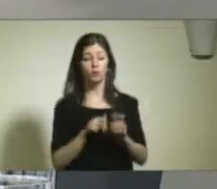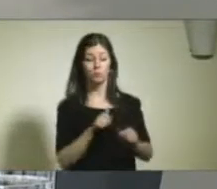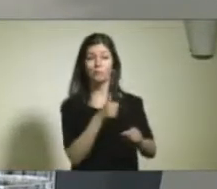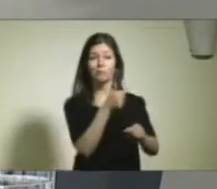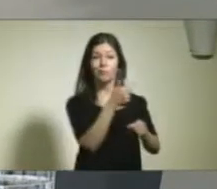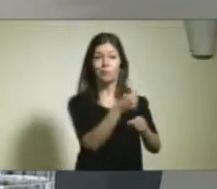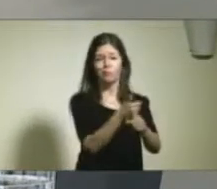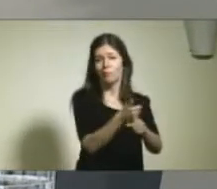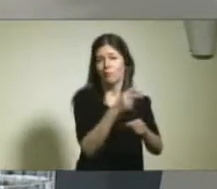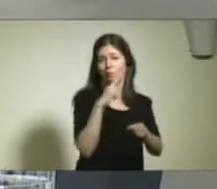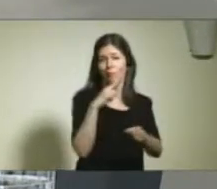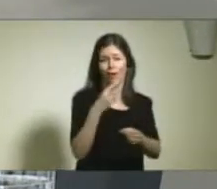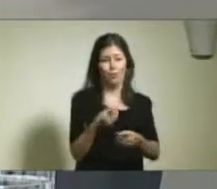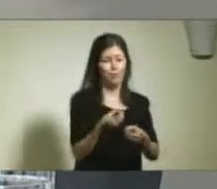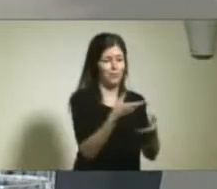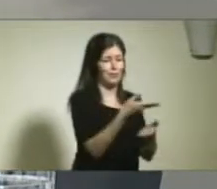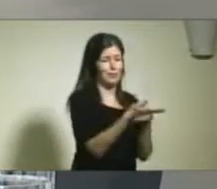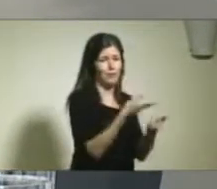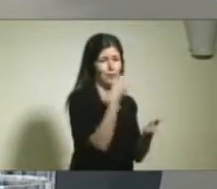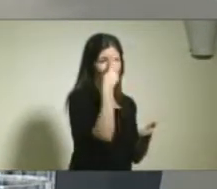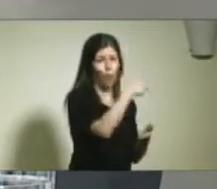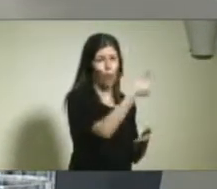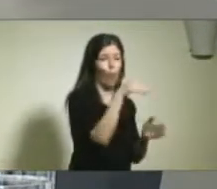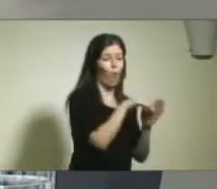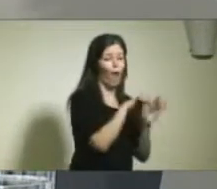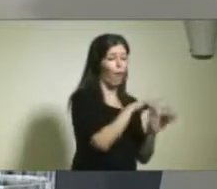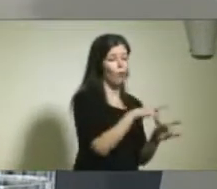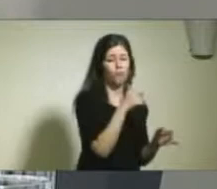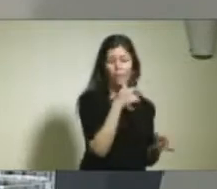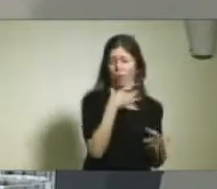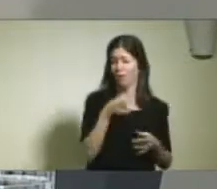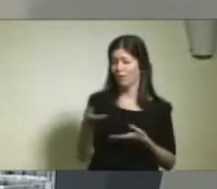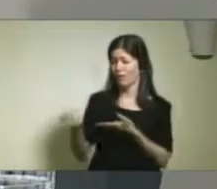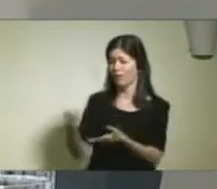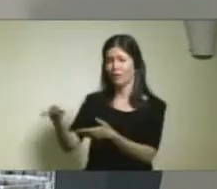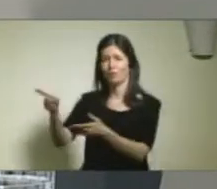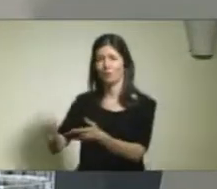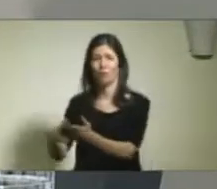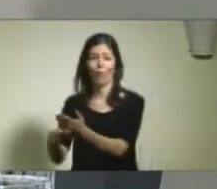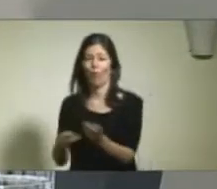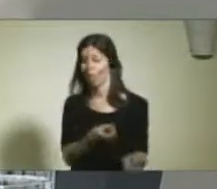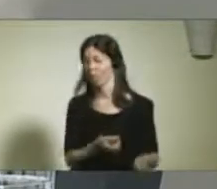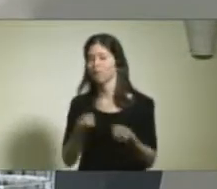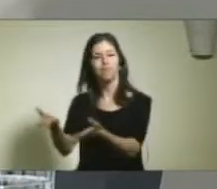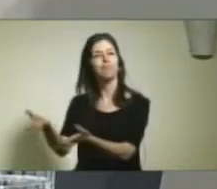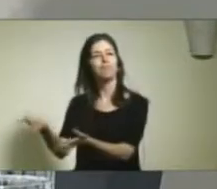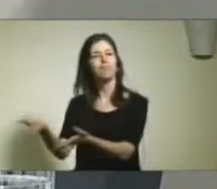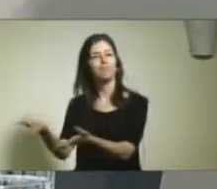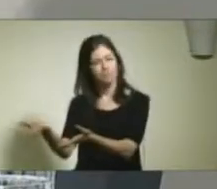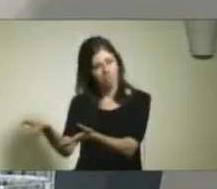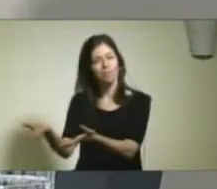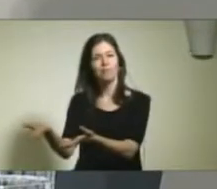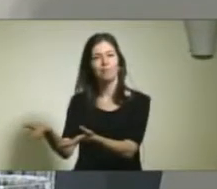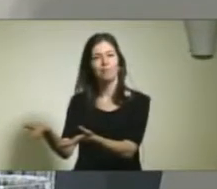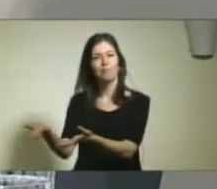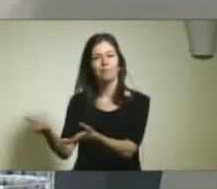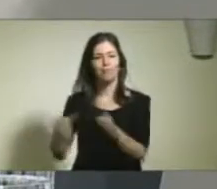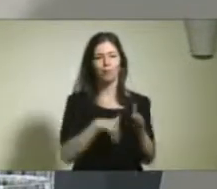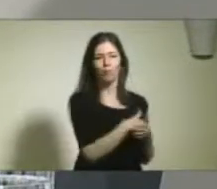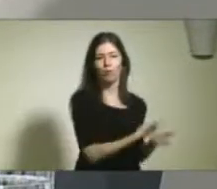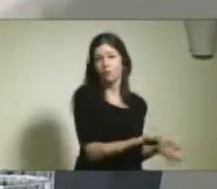aux autres banques puisqu'on s'est occupé d'offrir un service public aux plus défavorisés. Et ce qu'on fait,